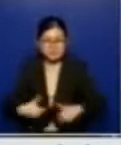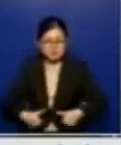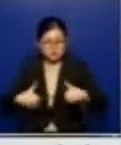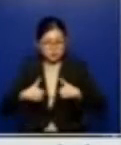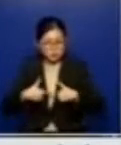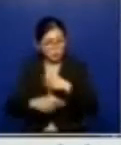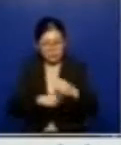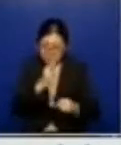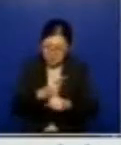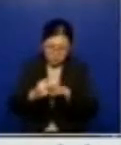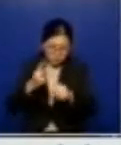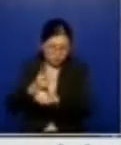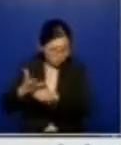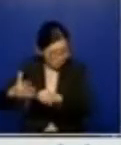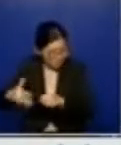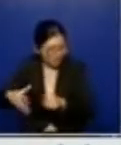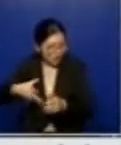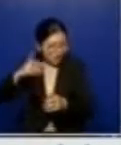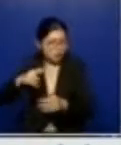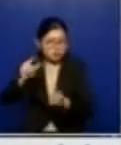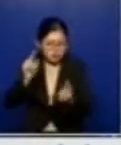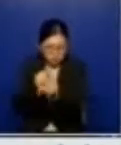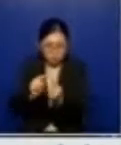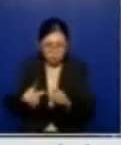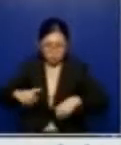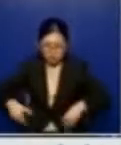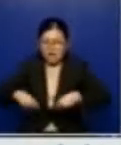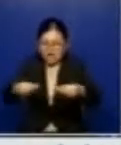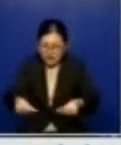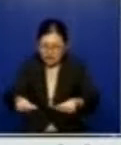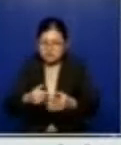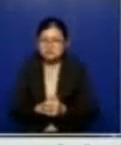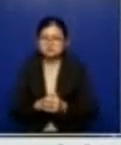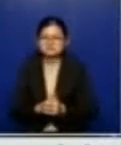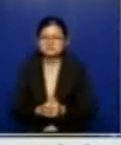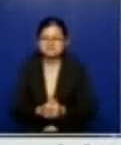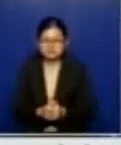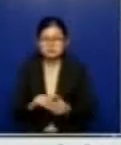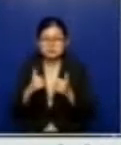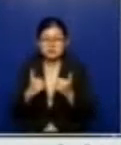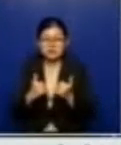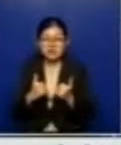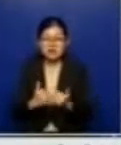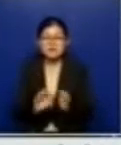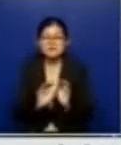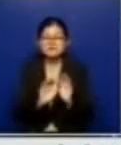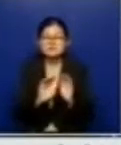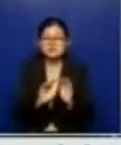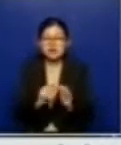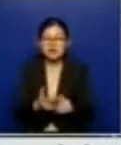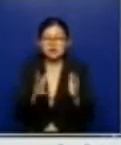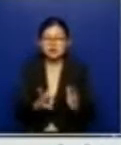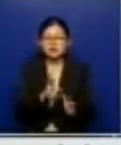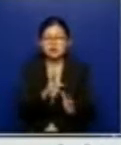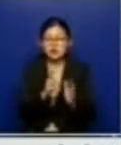ป็นปีๆหลายปีกว่าจะพบกันนะครับกว่าจะได้ดังนั้นเนี่ยนะครับขอให้ท่านได้สร้างบุคลาก